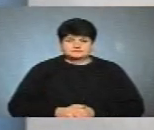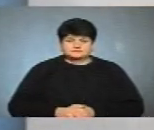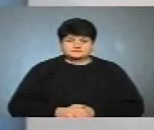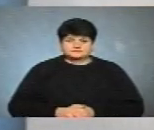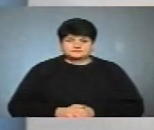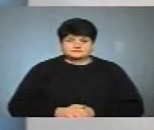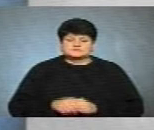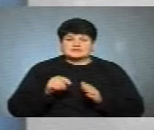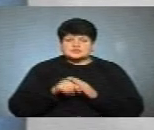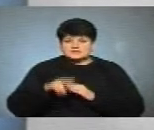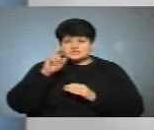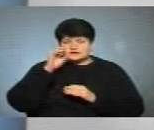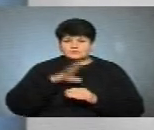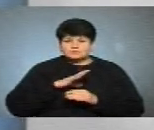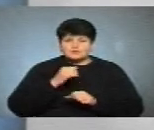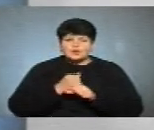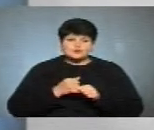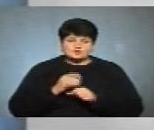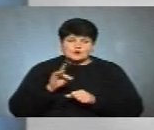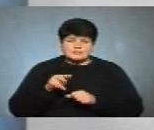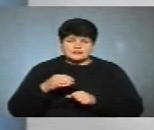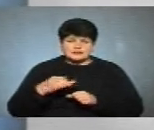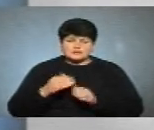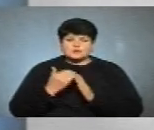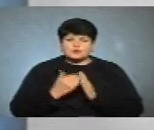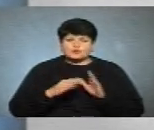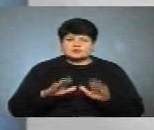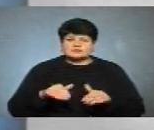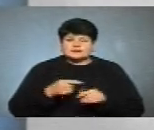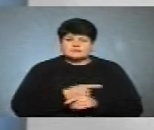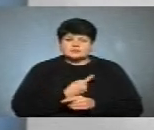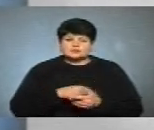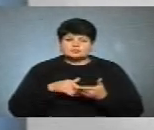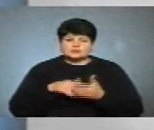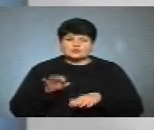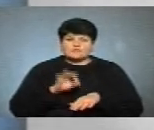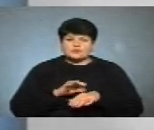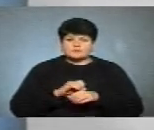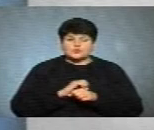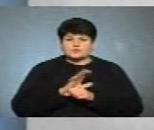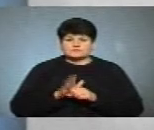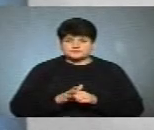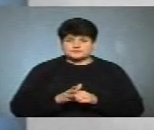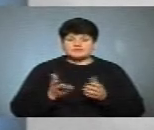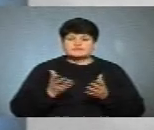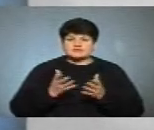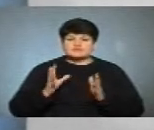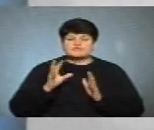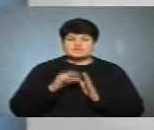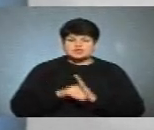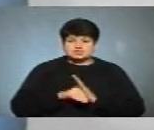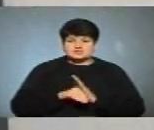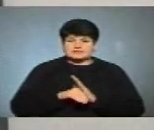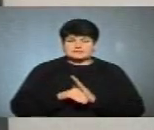Значить, державою був розроблений протокол надання медичної допомоги хворим з ковідом, в який війшли